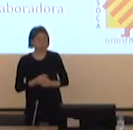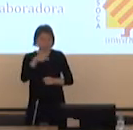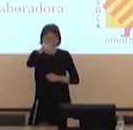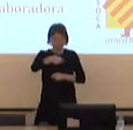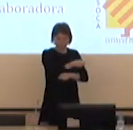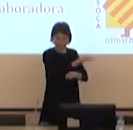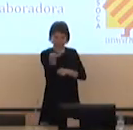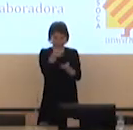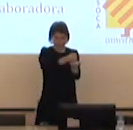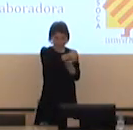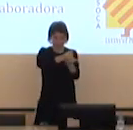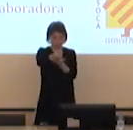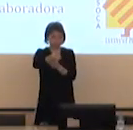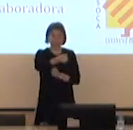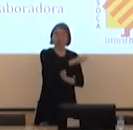pràctica.